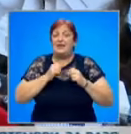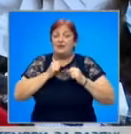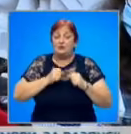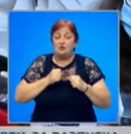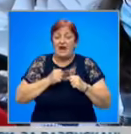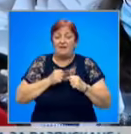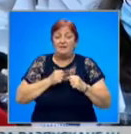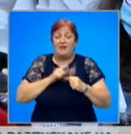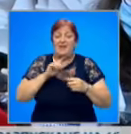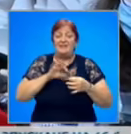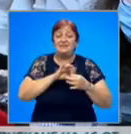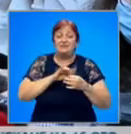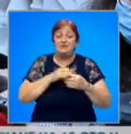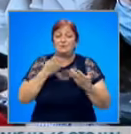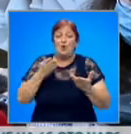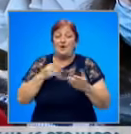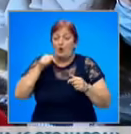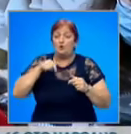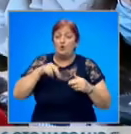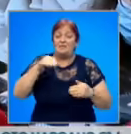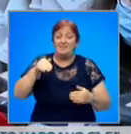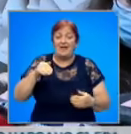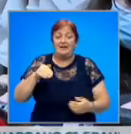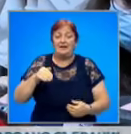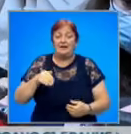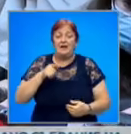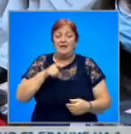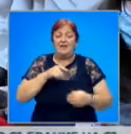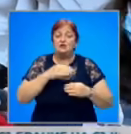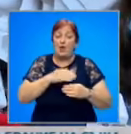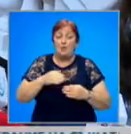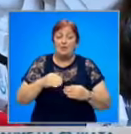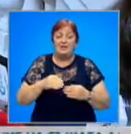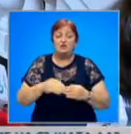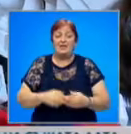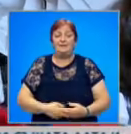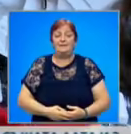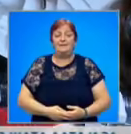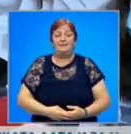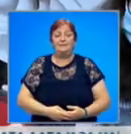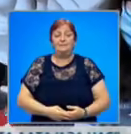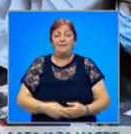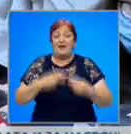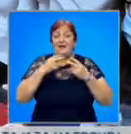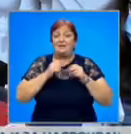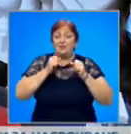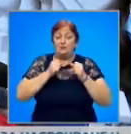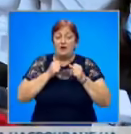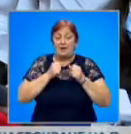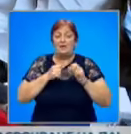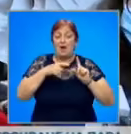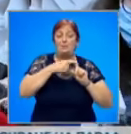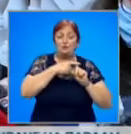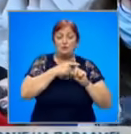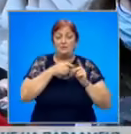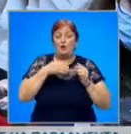очакване, независимо от това в какво качество тук нататък те ще продължат. Гледаме с очакване позитивно да